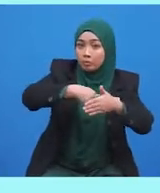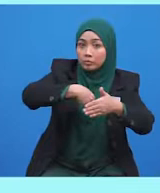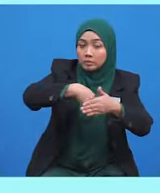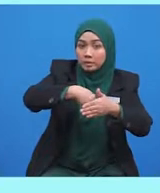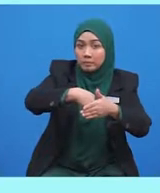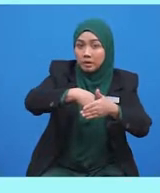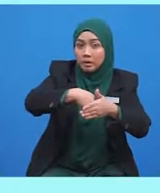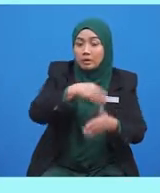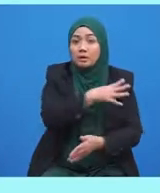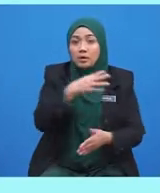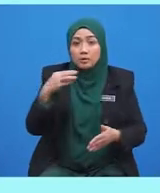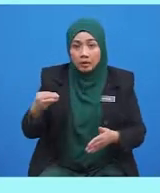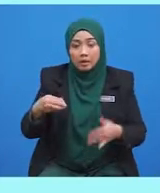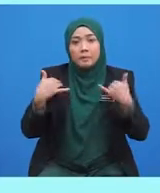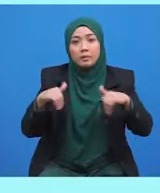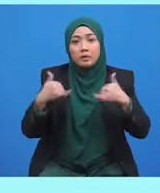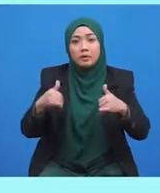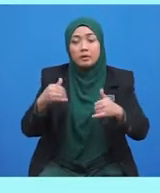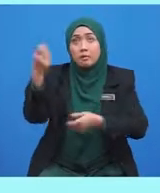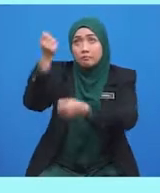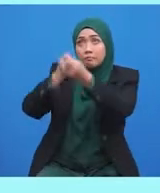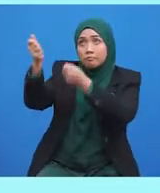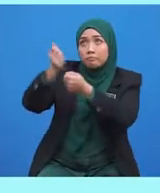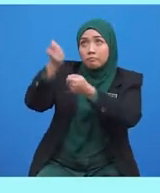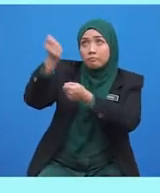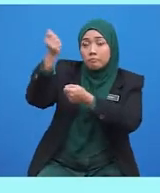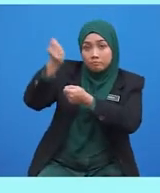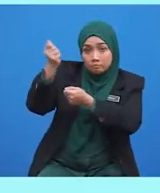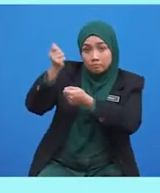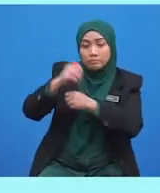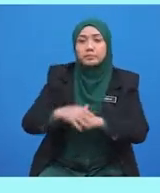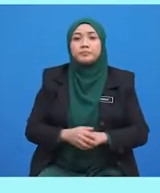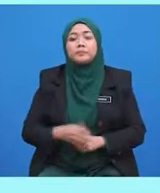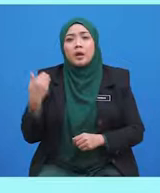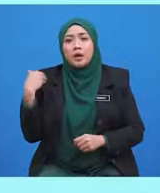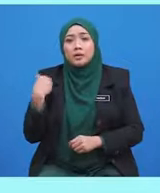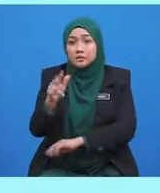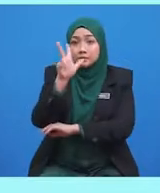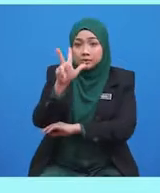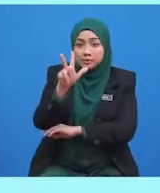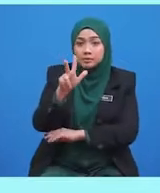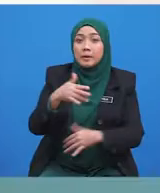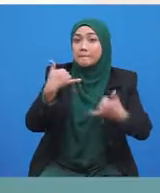dan bermain layang-layang. Ada tiga permainan.